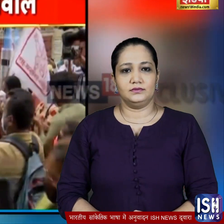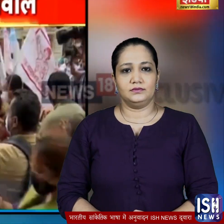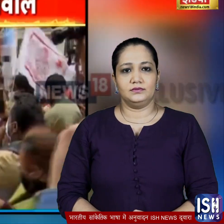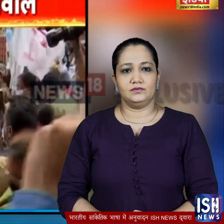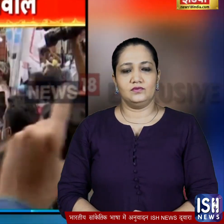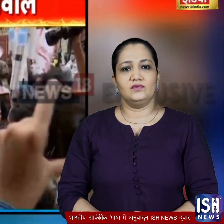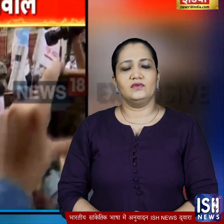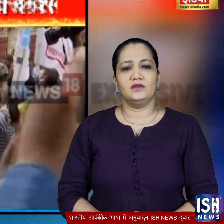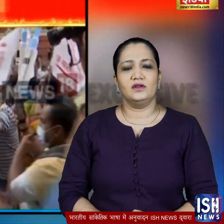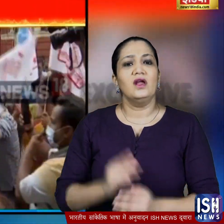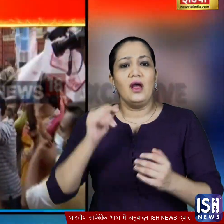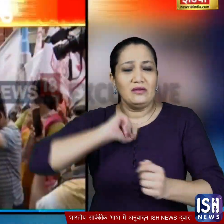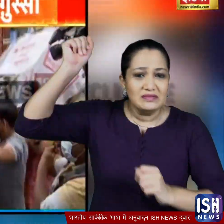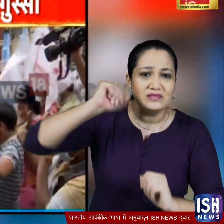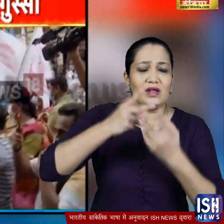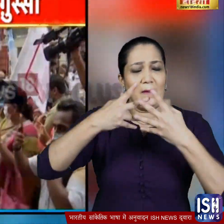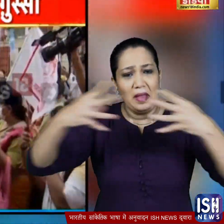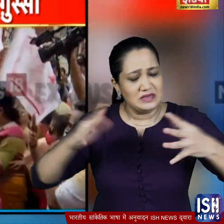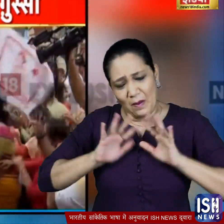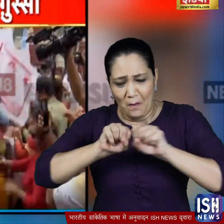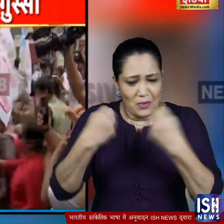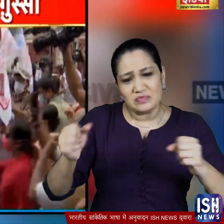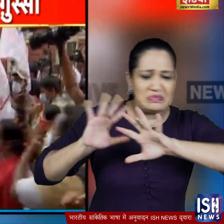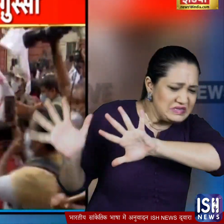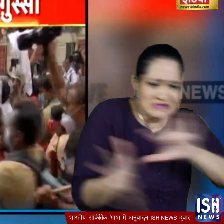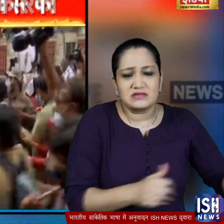इतना ही नहीं, प्रदर्शनकारियों ने बैरिकेड तोड़ने की भी कोशिश की।